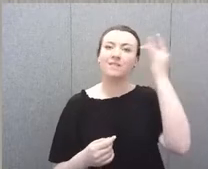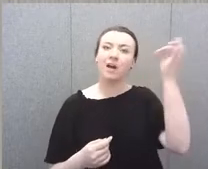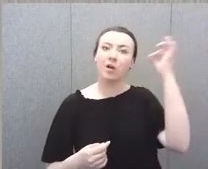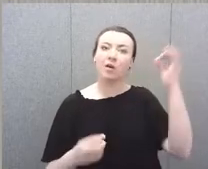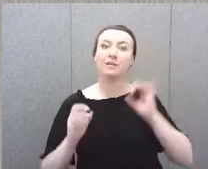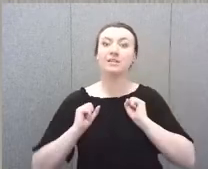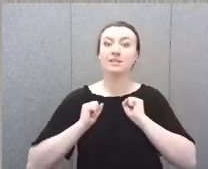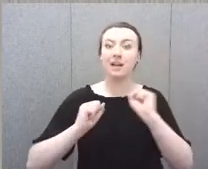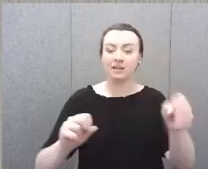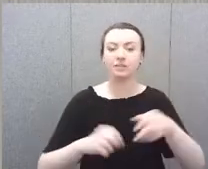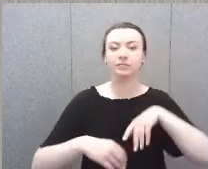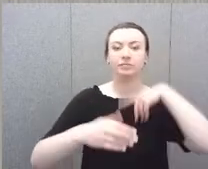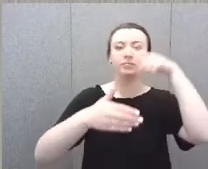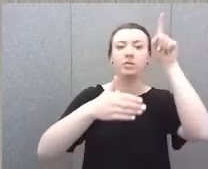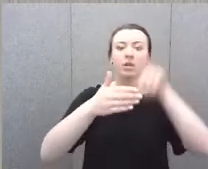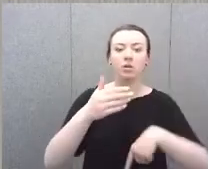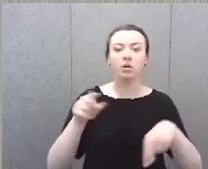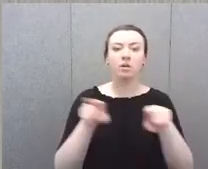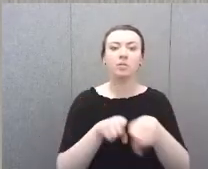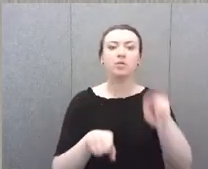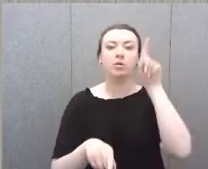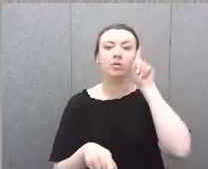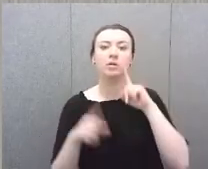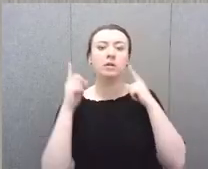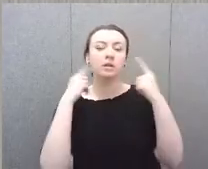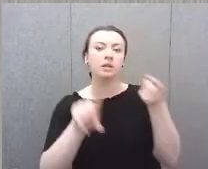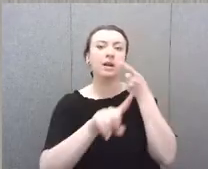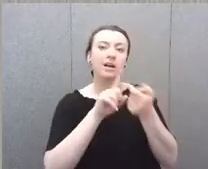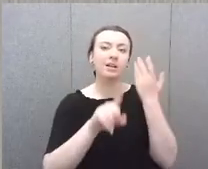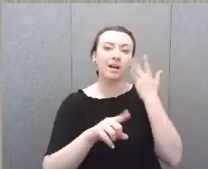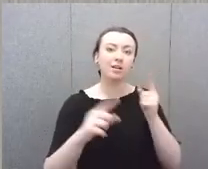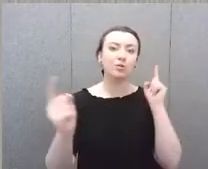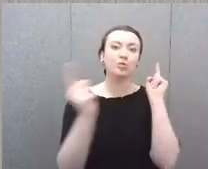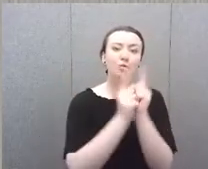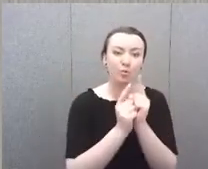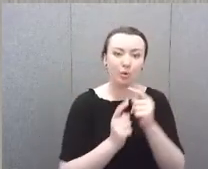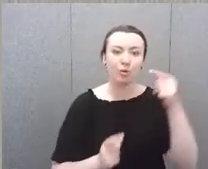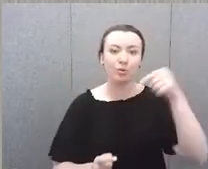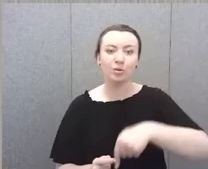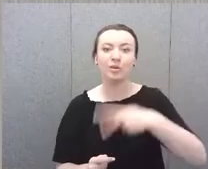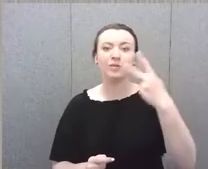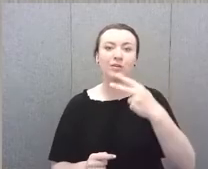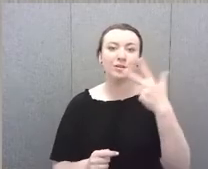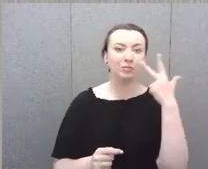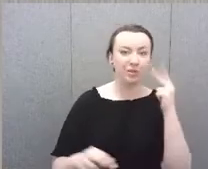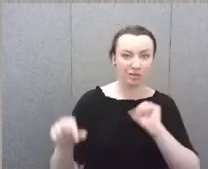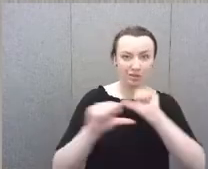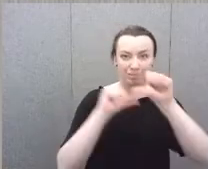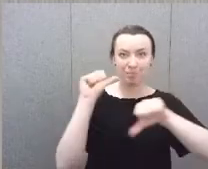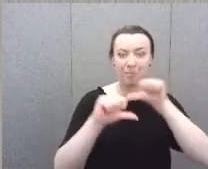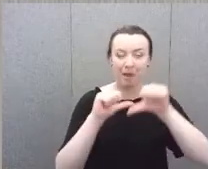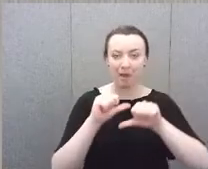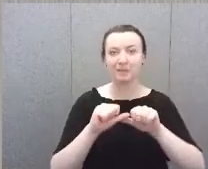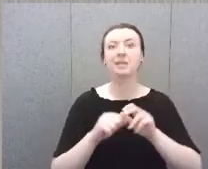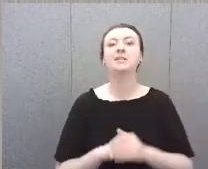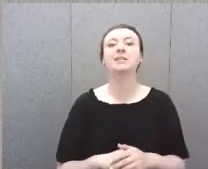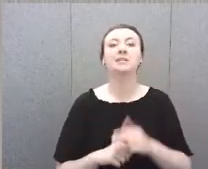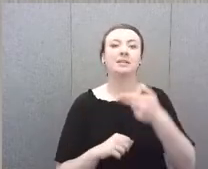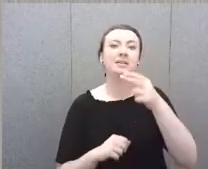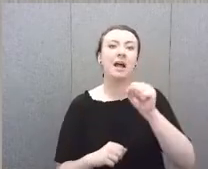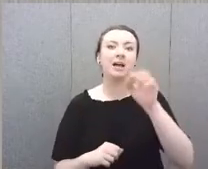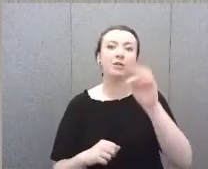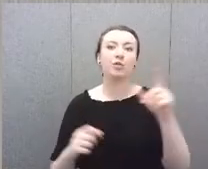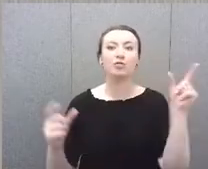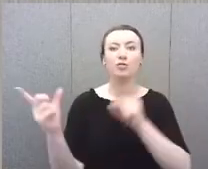форума. Я хочу призвать вас и дальше смело